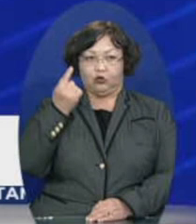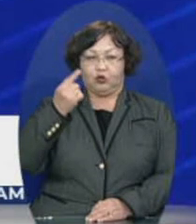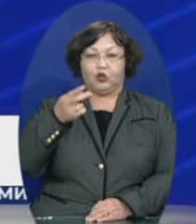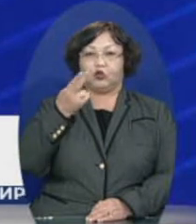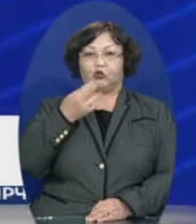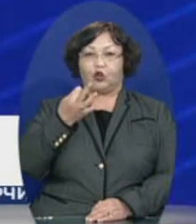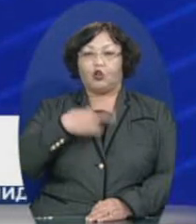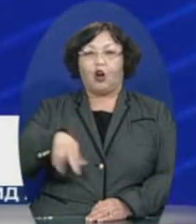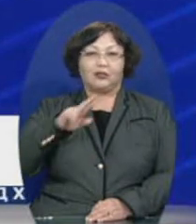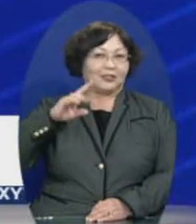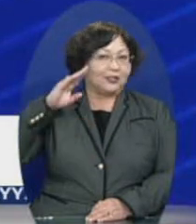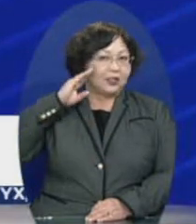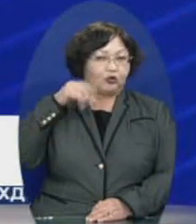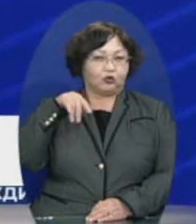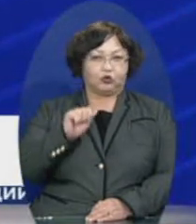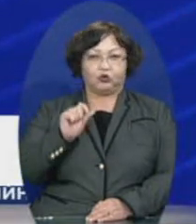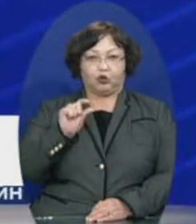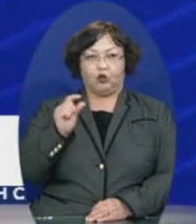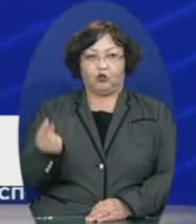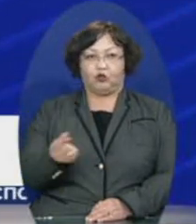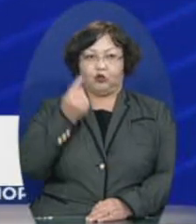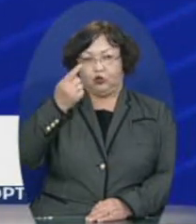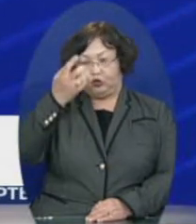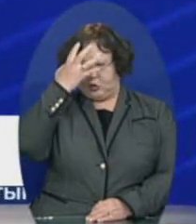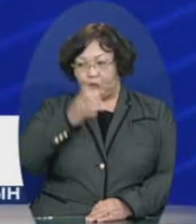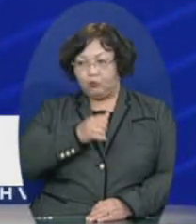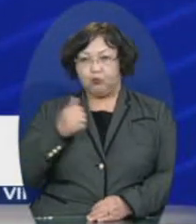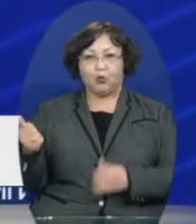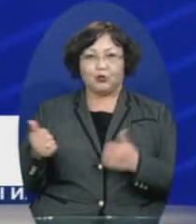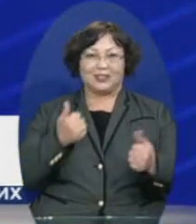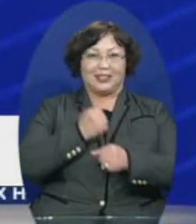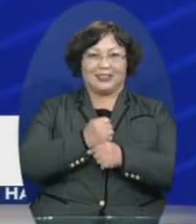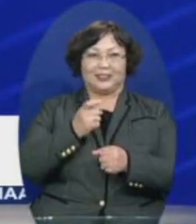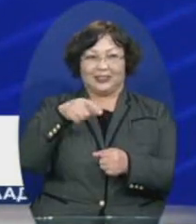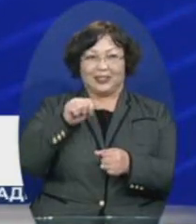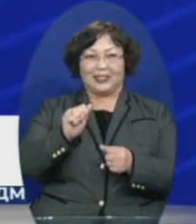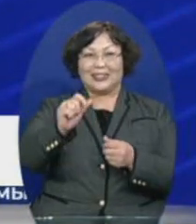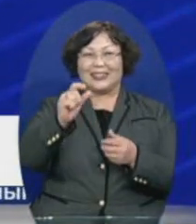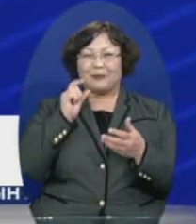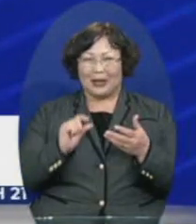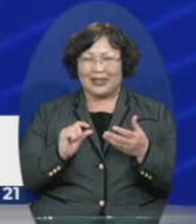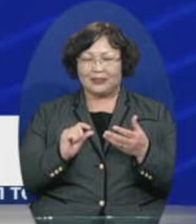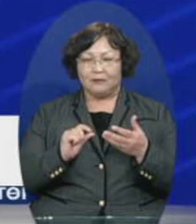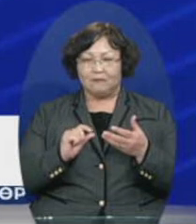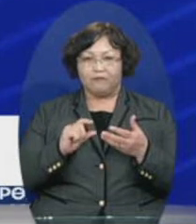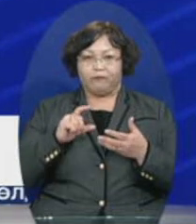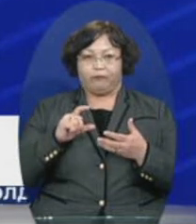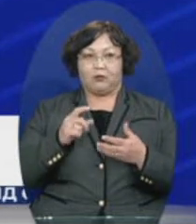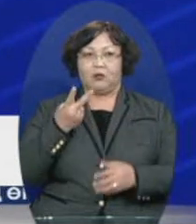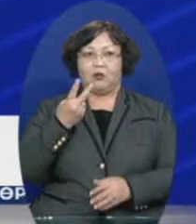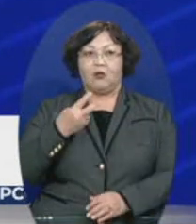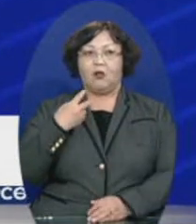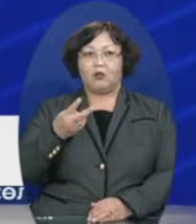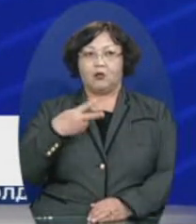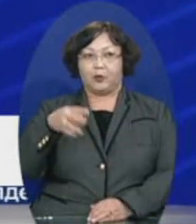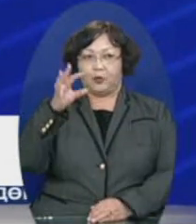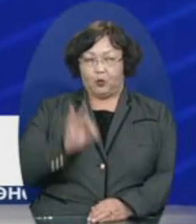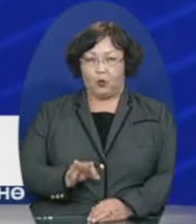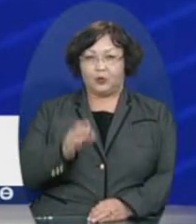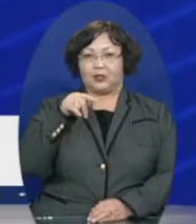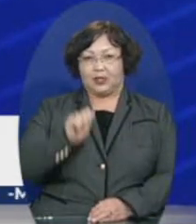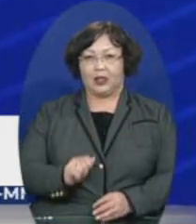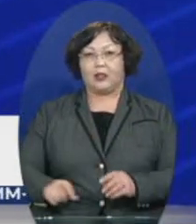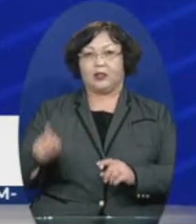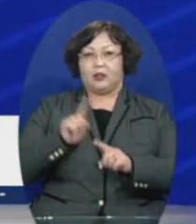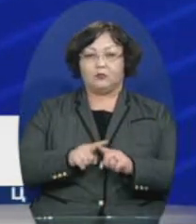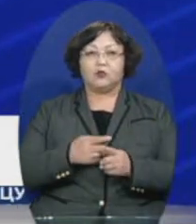өндөр. Төрийн тусгай бусад албан хаагчдын цалин хангамж бол арай бага байдгийг бид нар нэмэгдүүлэхэд 20% нэмэгдэл орж